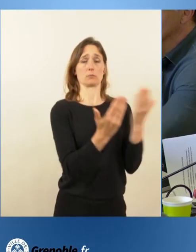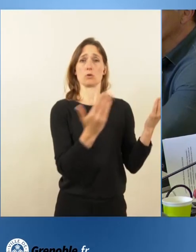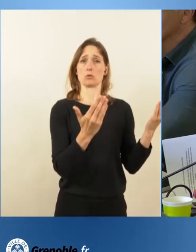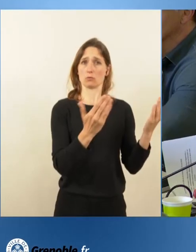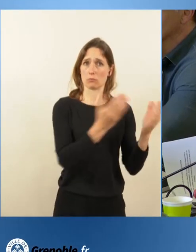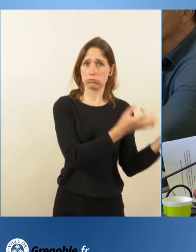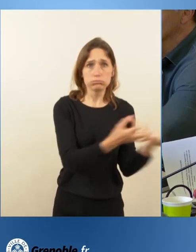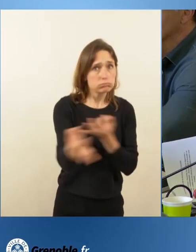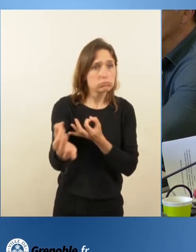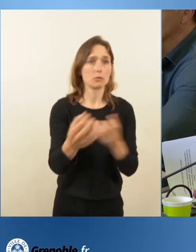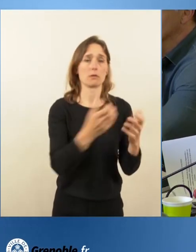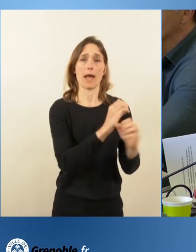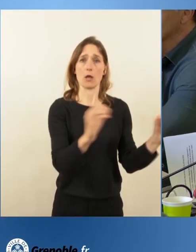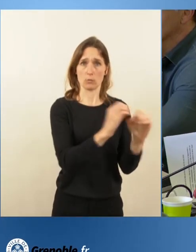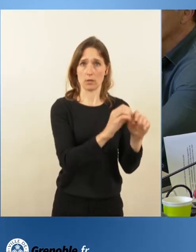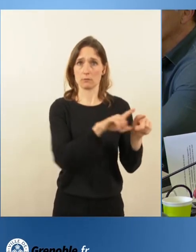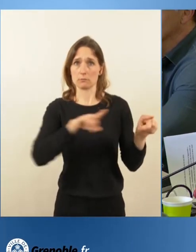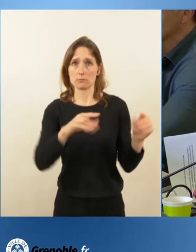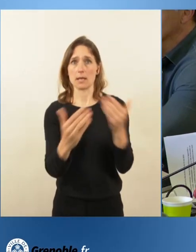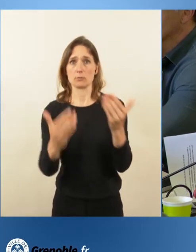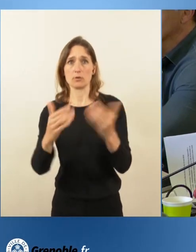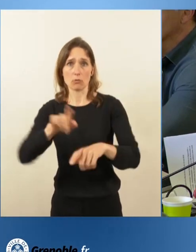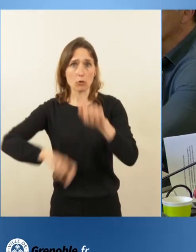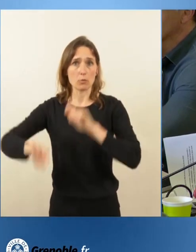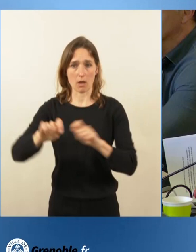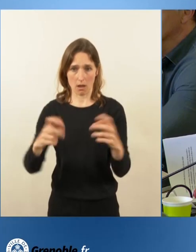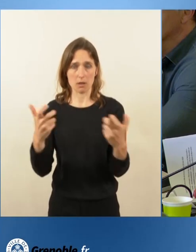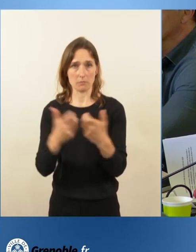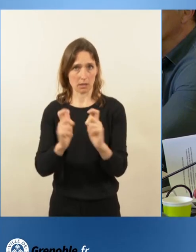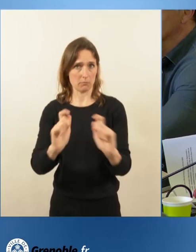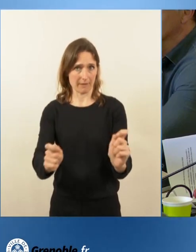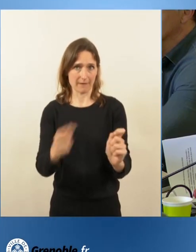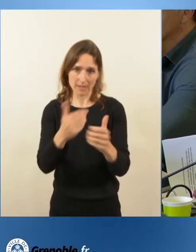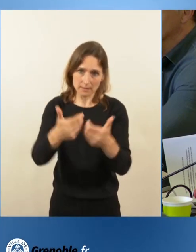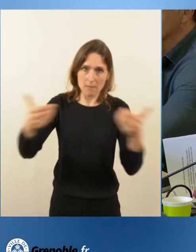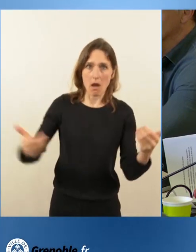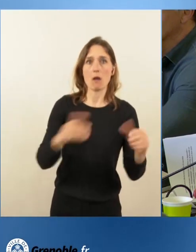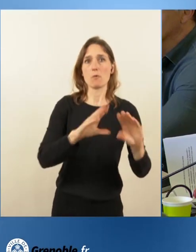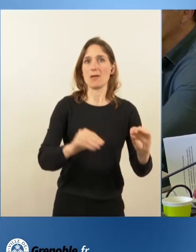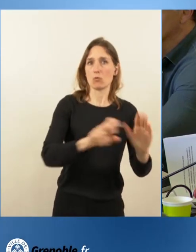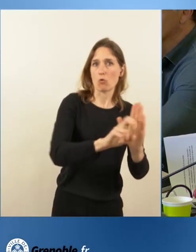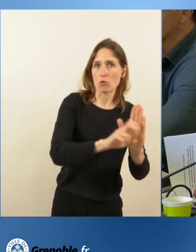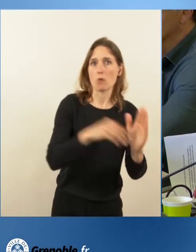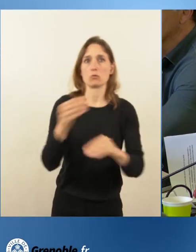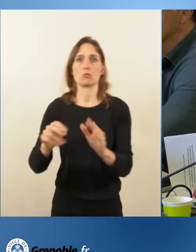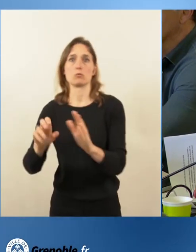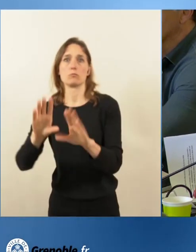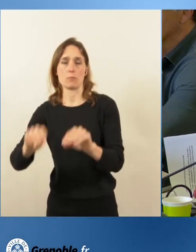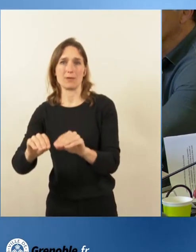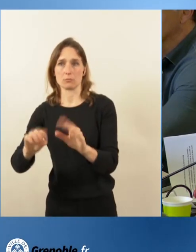et tarifé l'exposition temporaire ont distâbles en distinguant grenoblois et nombreux se traduit par un équilibre financier